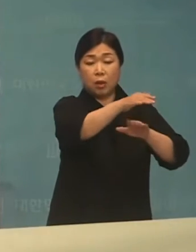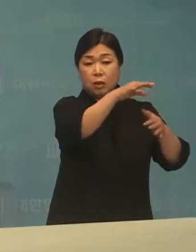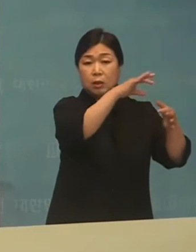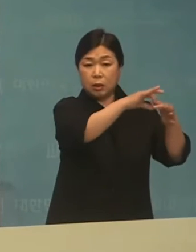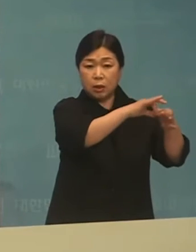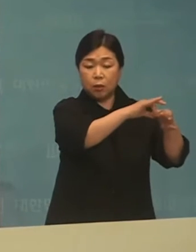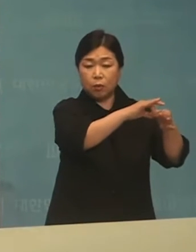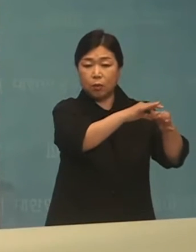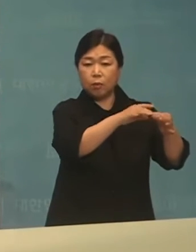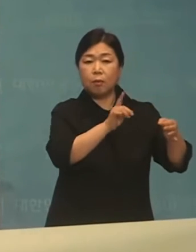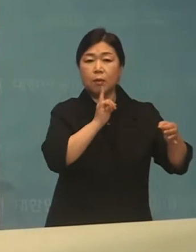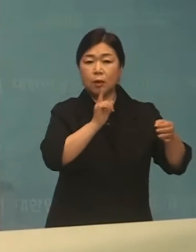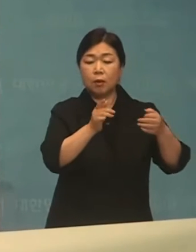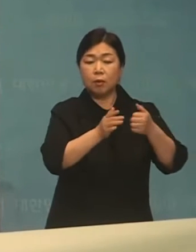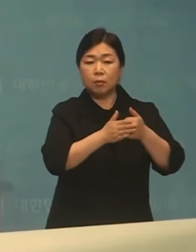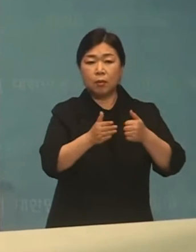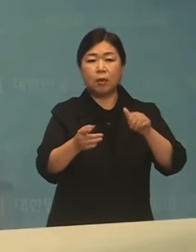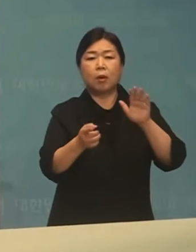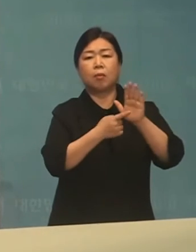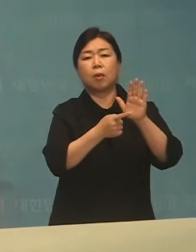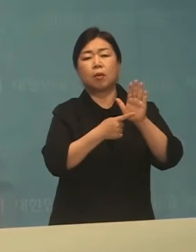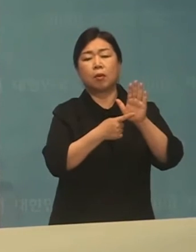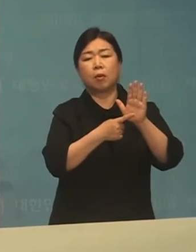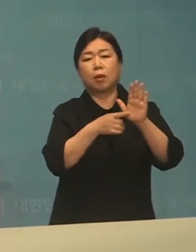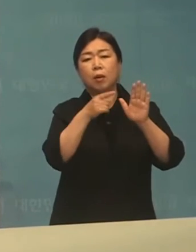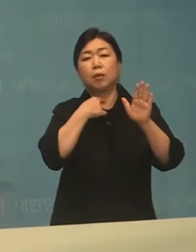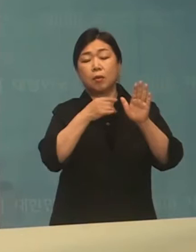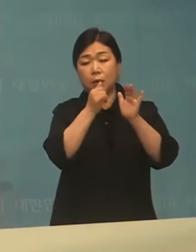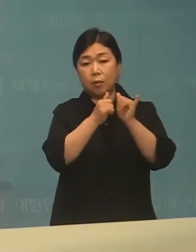광고를 조선일보에 냈던 사람들입니다.